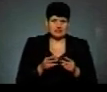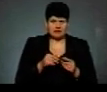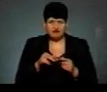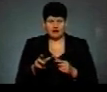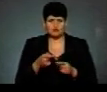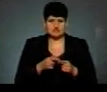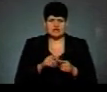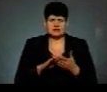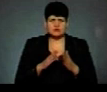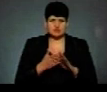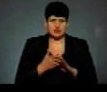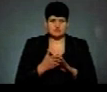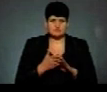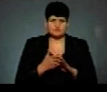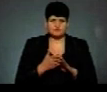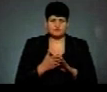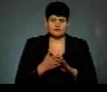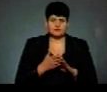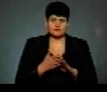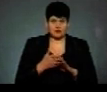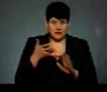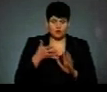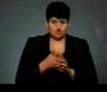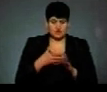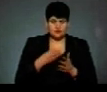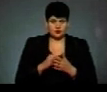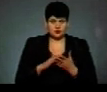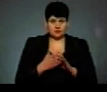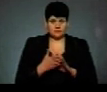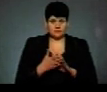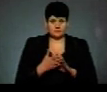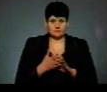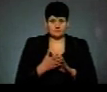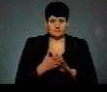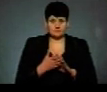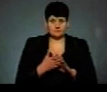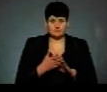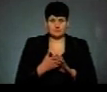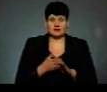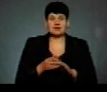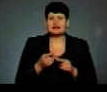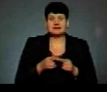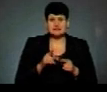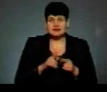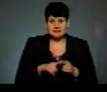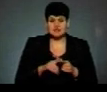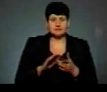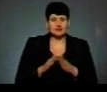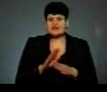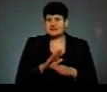що вона не є безнадійною? Ні. Вона розуміла свою ситуацію? Так, тобто ні, я маю на увазі, не безнадійна, і так, що вона